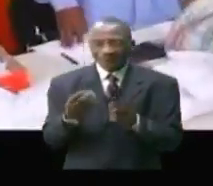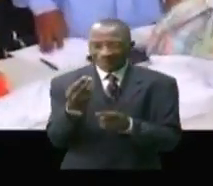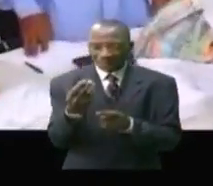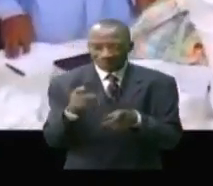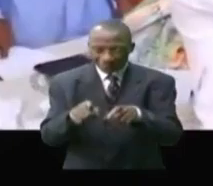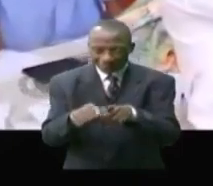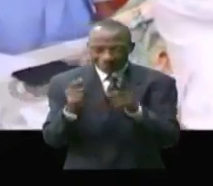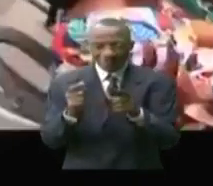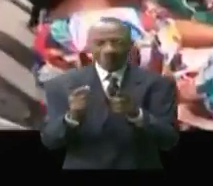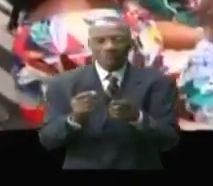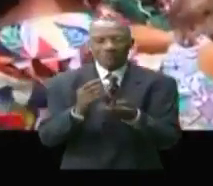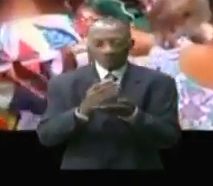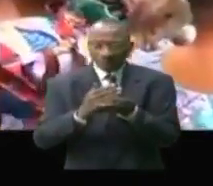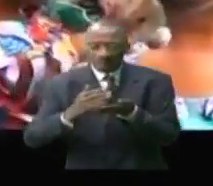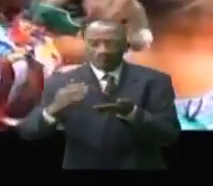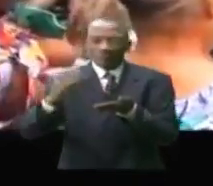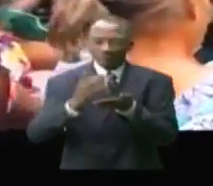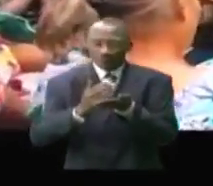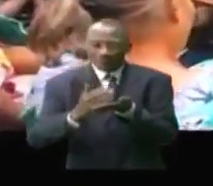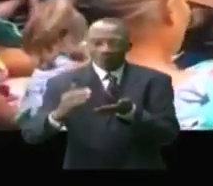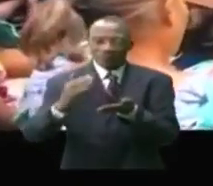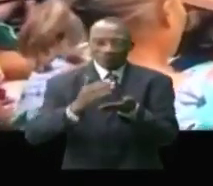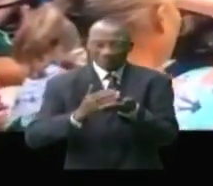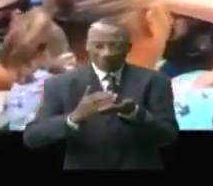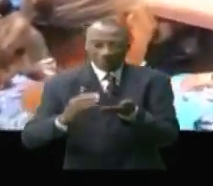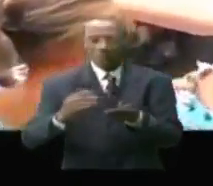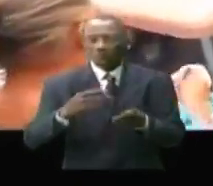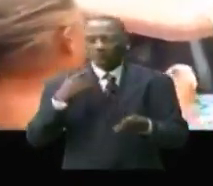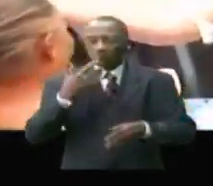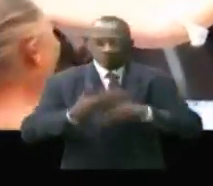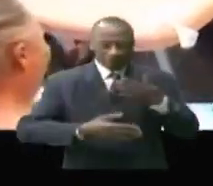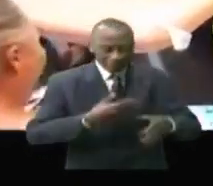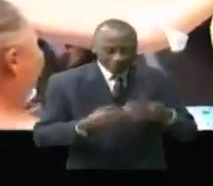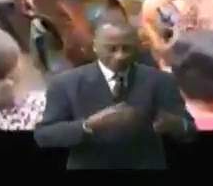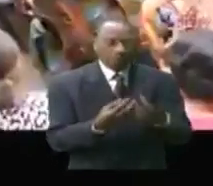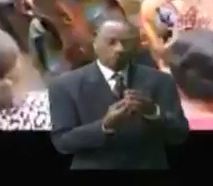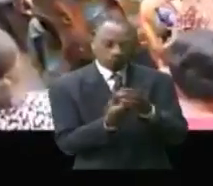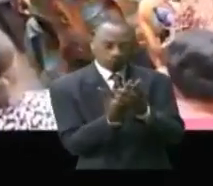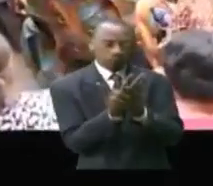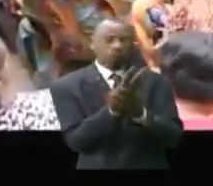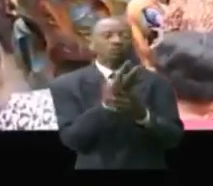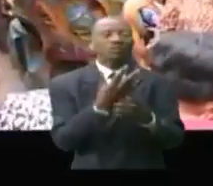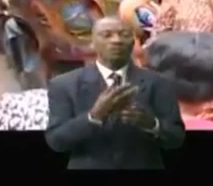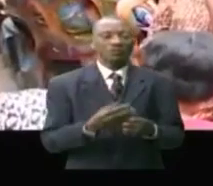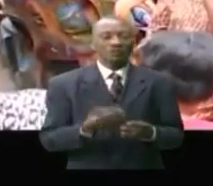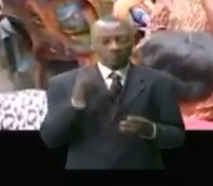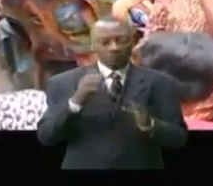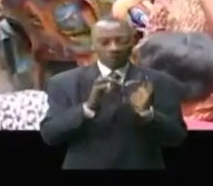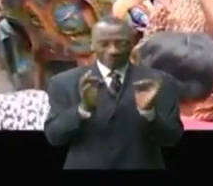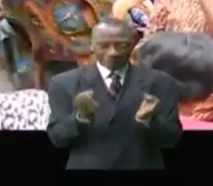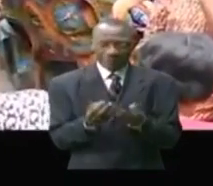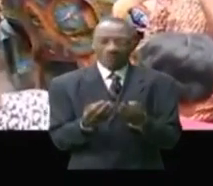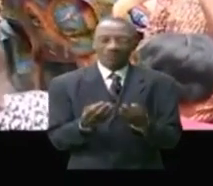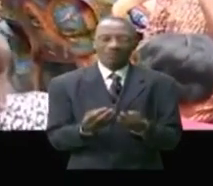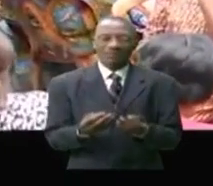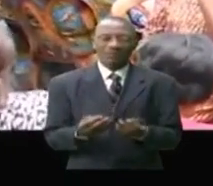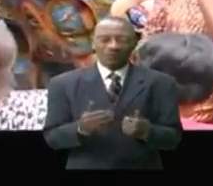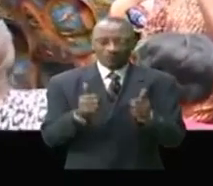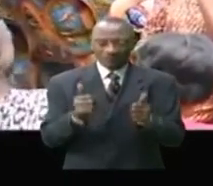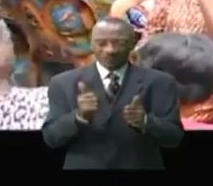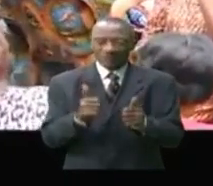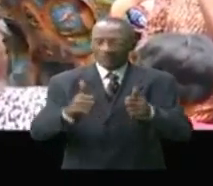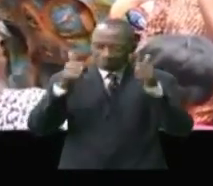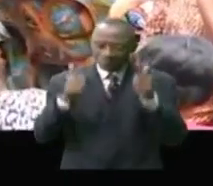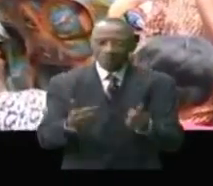fourchette importante, l'on dénombre plus les femmes. Et cela est compris comme étant un créneau pour garantir